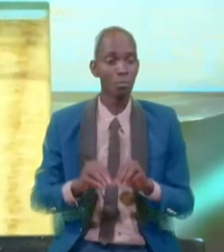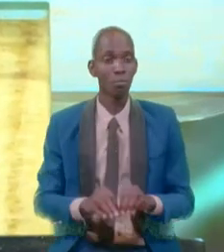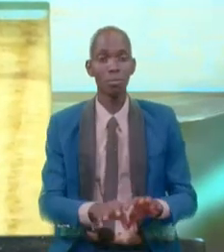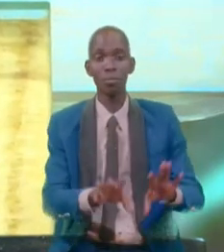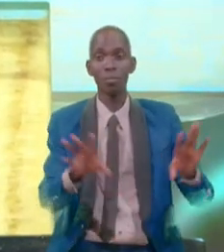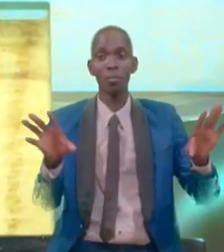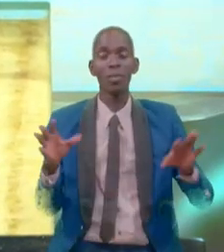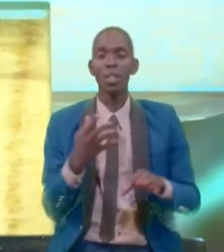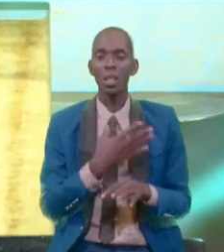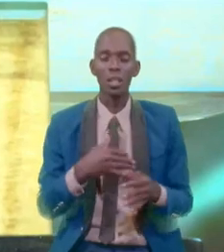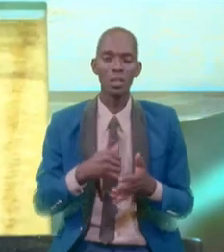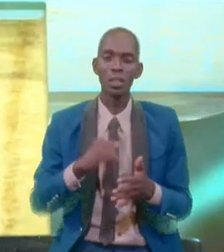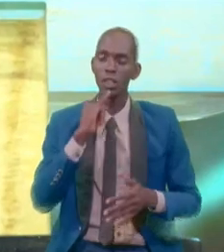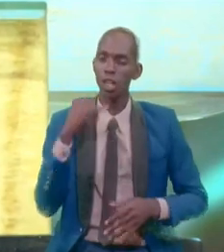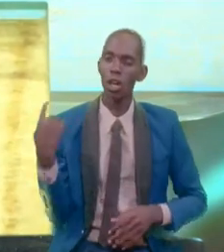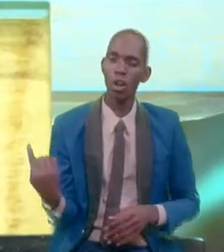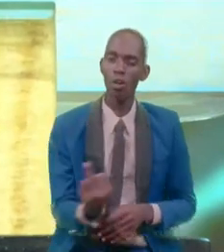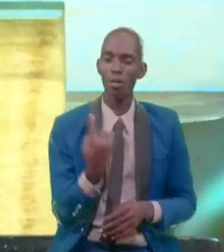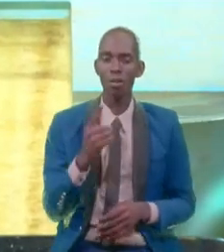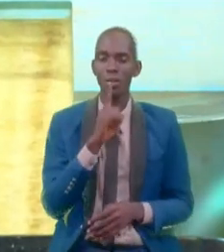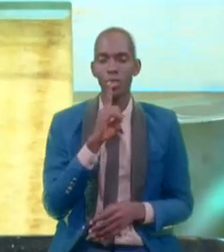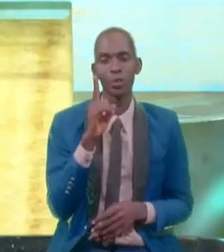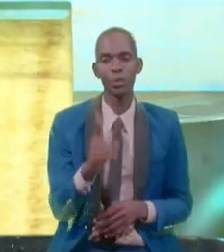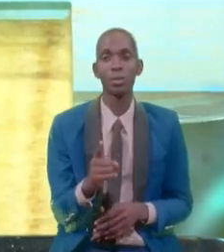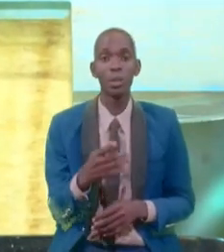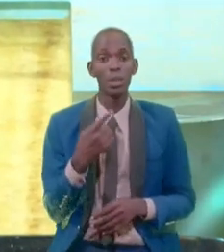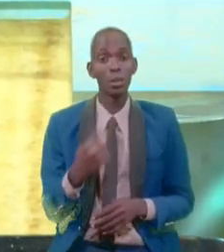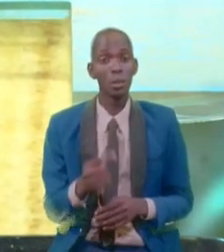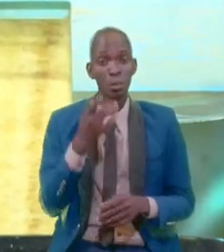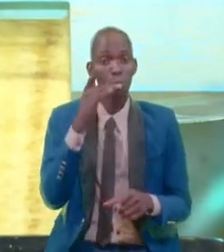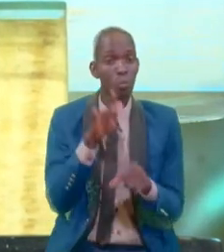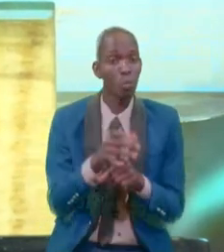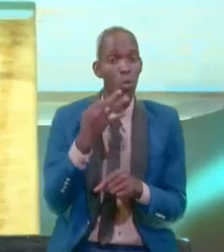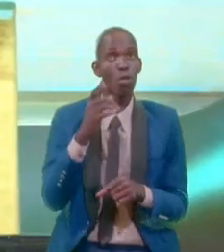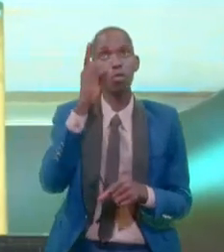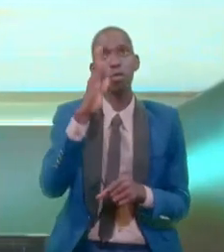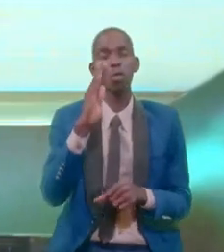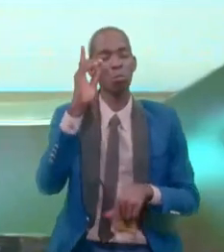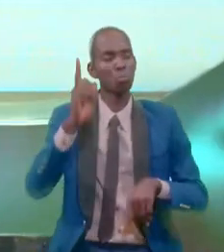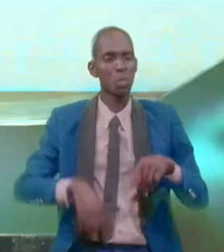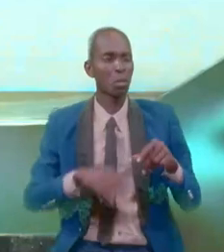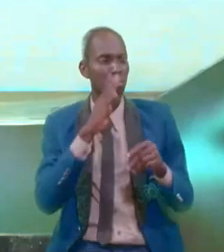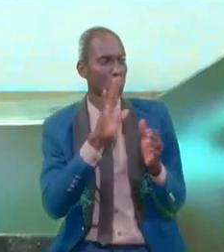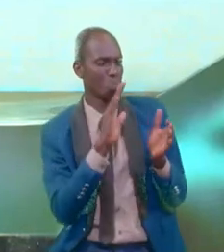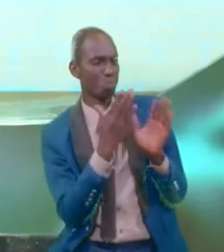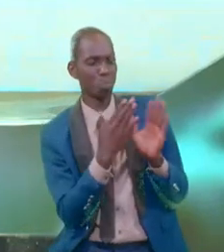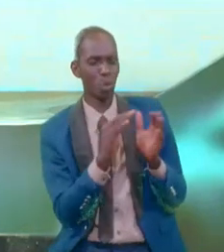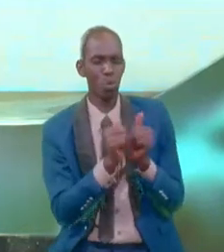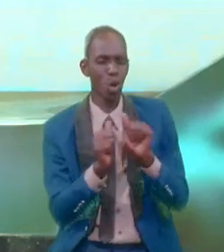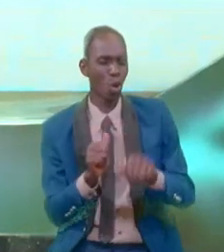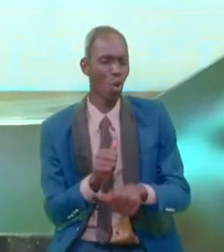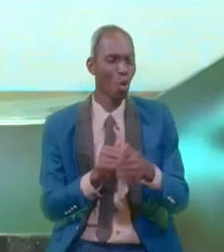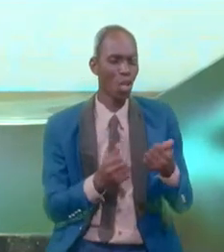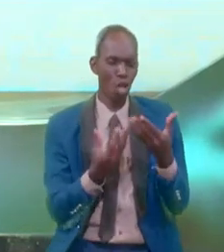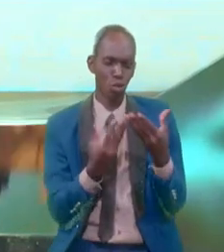extensive et c'est véritable. C'est vrai. La promesse de Dieu est incomparable à